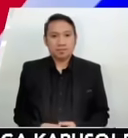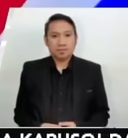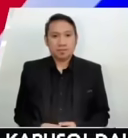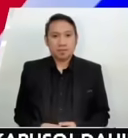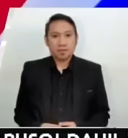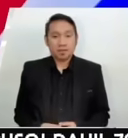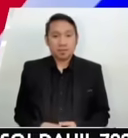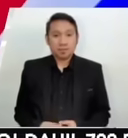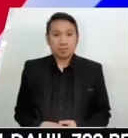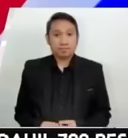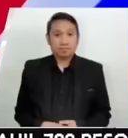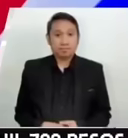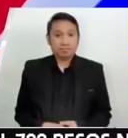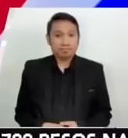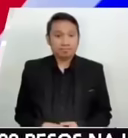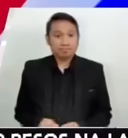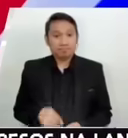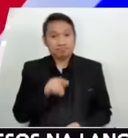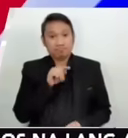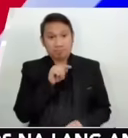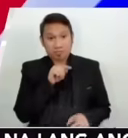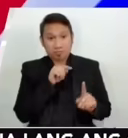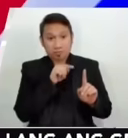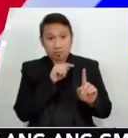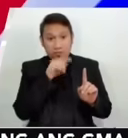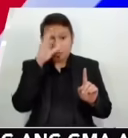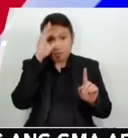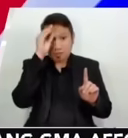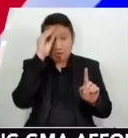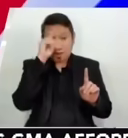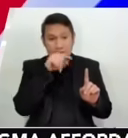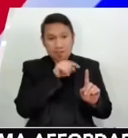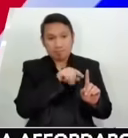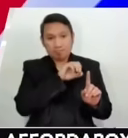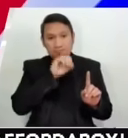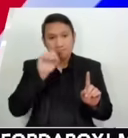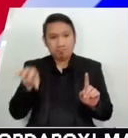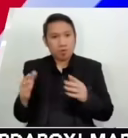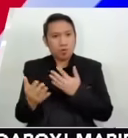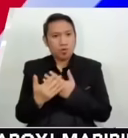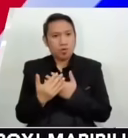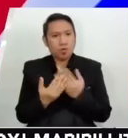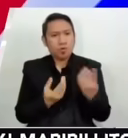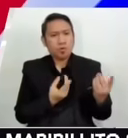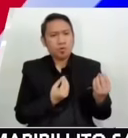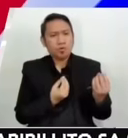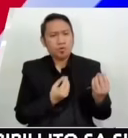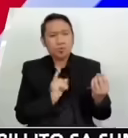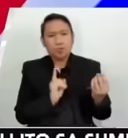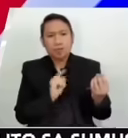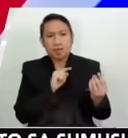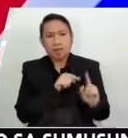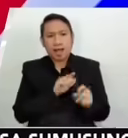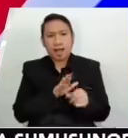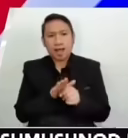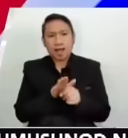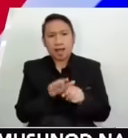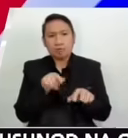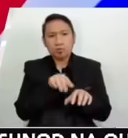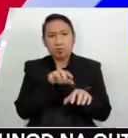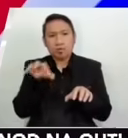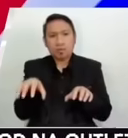Sa kulungan ng bagsak na isang lalaki sa Tondo, Maynila dahil sa panggagahasa umano sa kanyang kapitbahay. Depensa ng